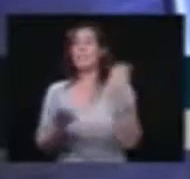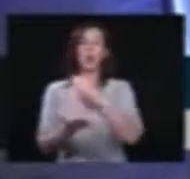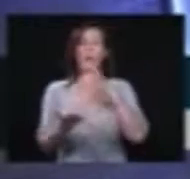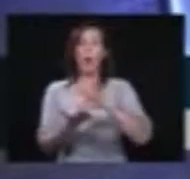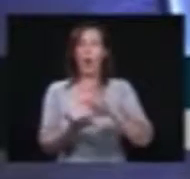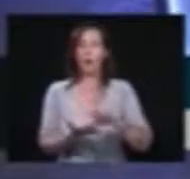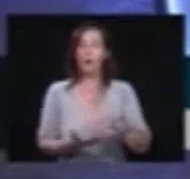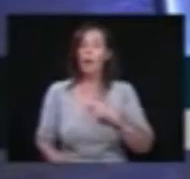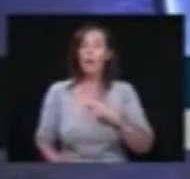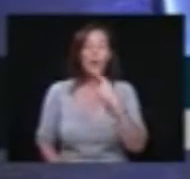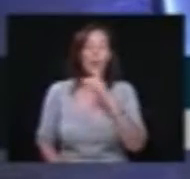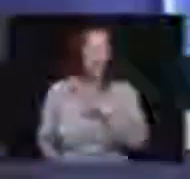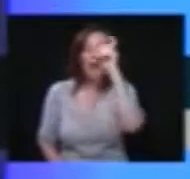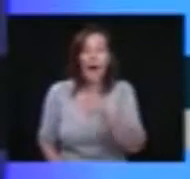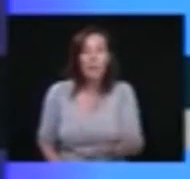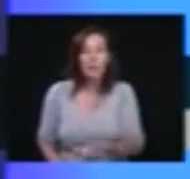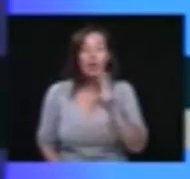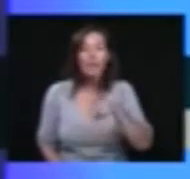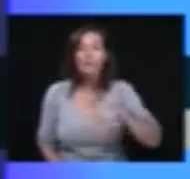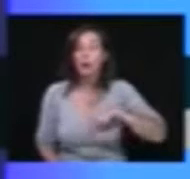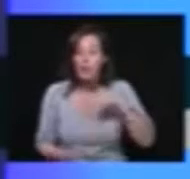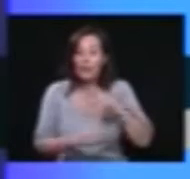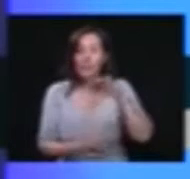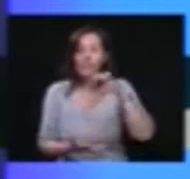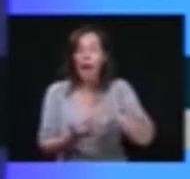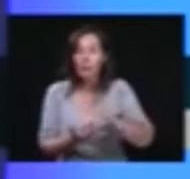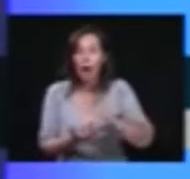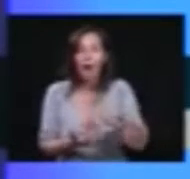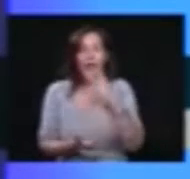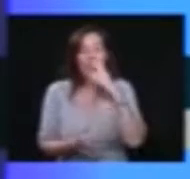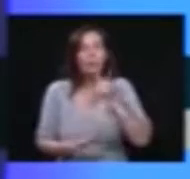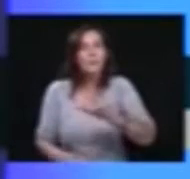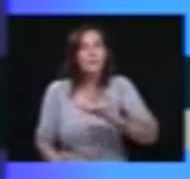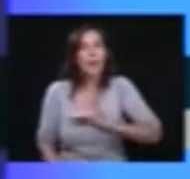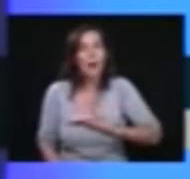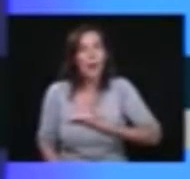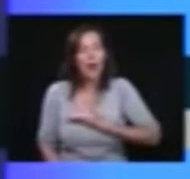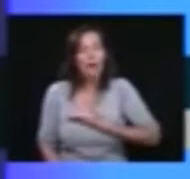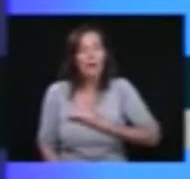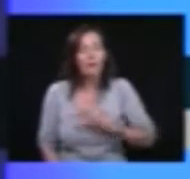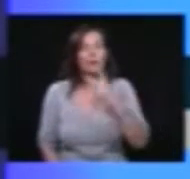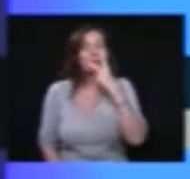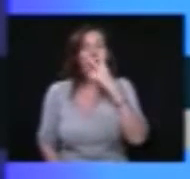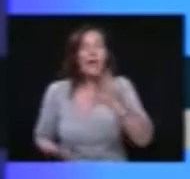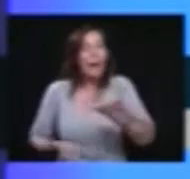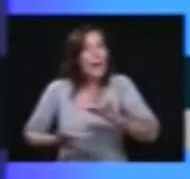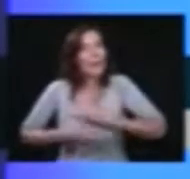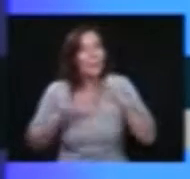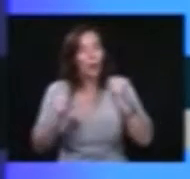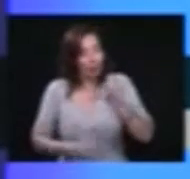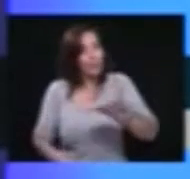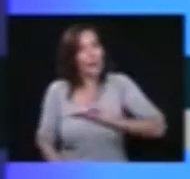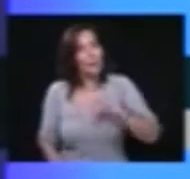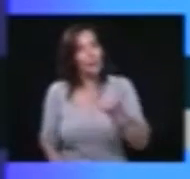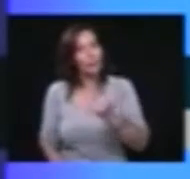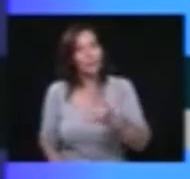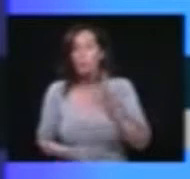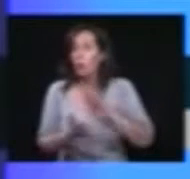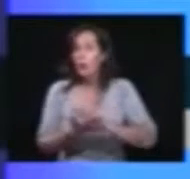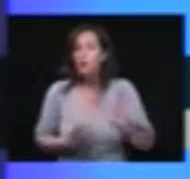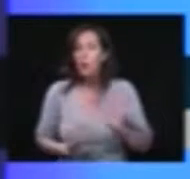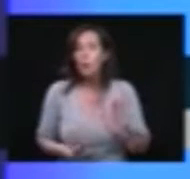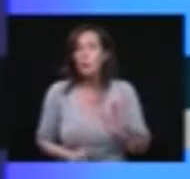לפרס. אני אומר, לכל אזרח ישראלי יש פרס. כנס לאתר, תראה מה מגיע לך, תראה איך לקבל את זה ותקבל את זה. זה מאוד